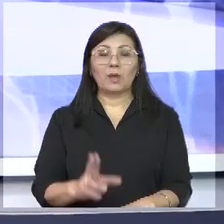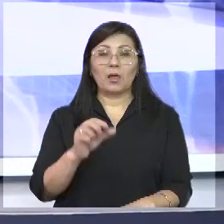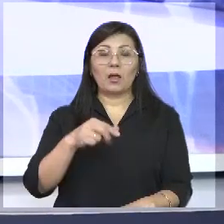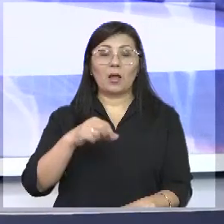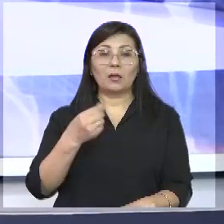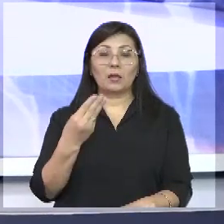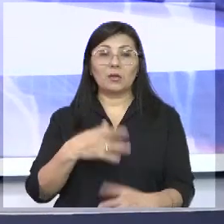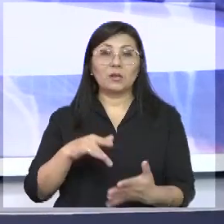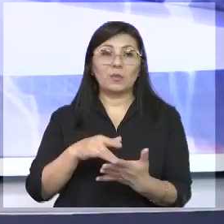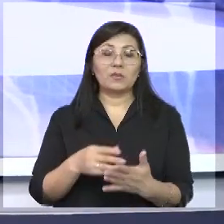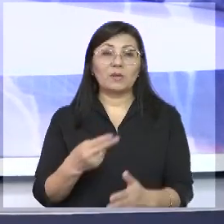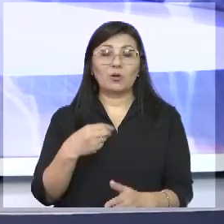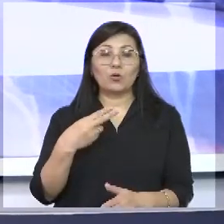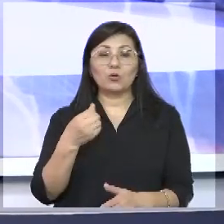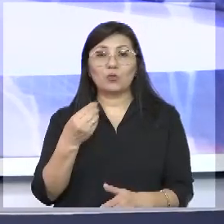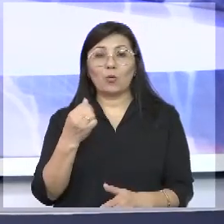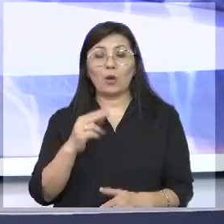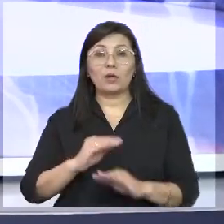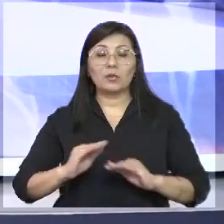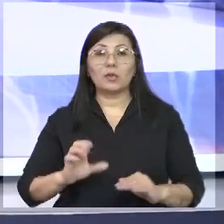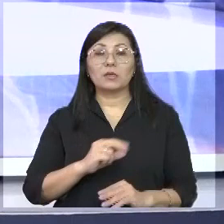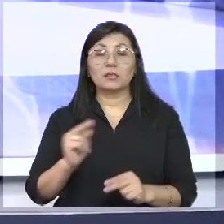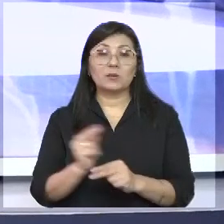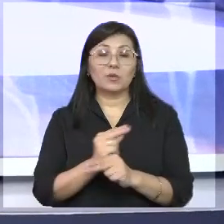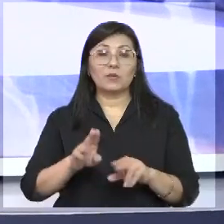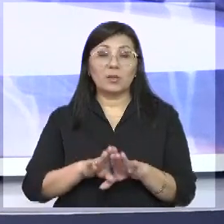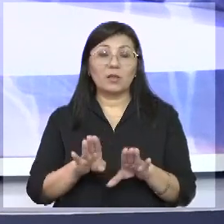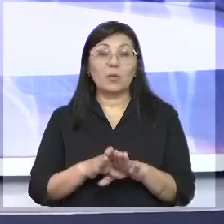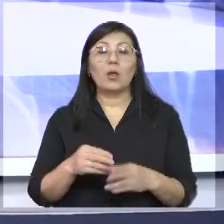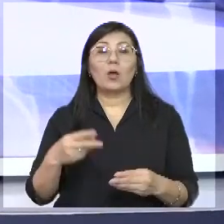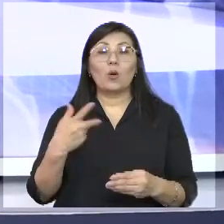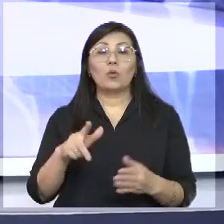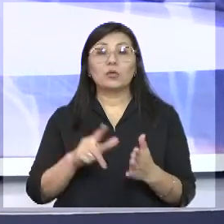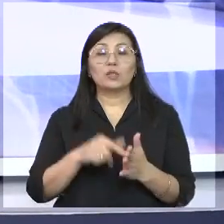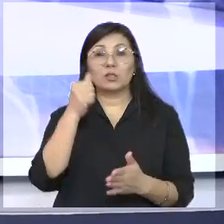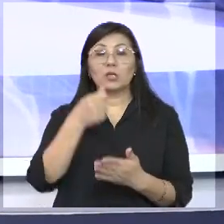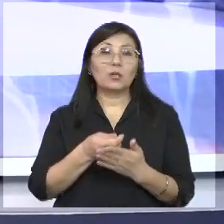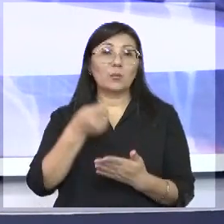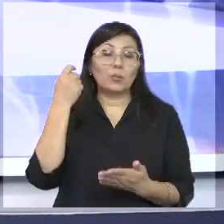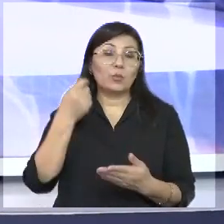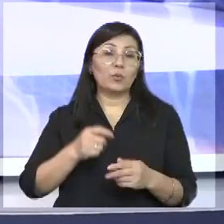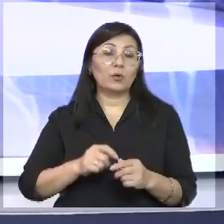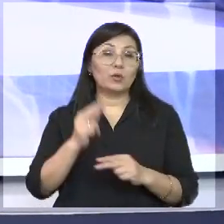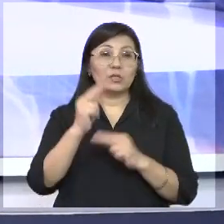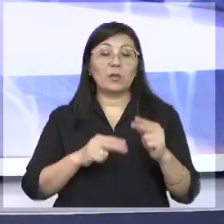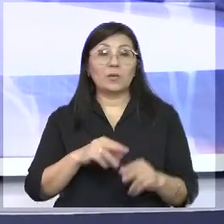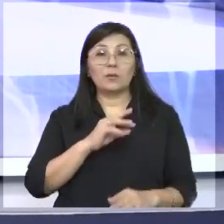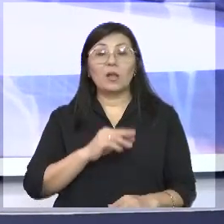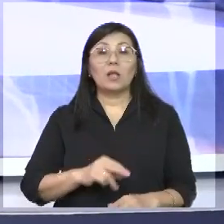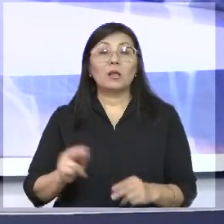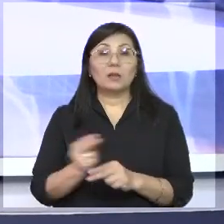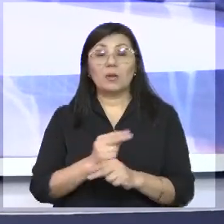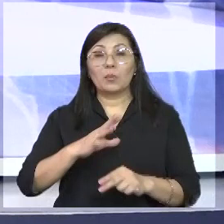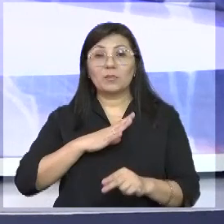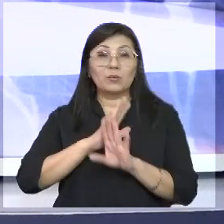Қандағаш қаласында Күншуақ бөбекжай бақшасы жөнделіп жатыр. Бұл тәрбие орны осыдан 37 жыл бұрын қолданысқа беріліп, мүлде күрделі жөндеу